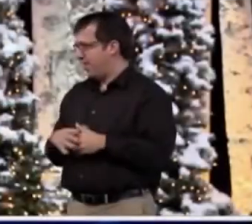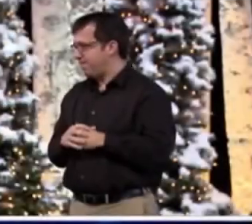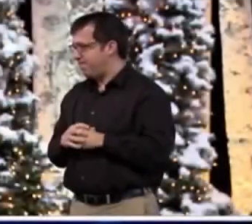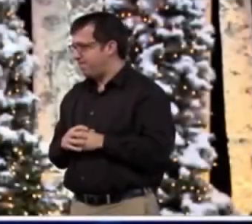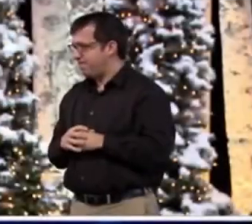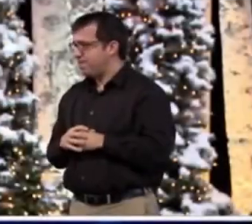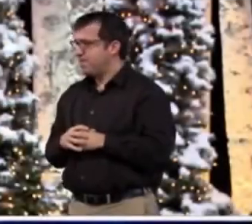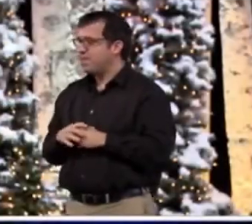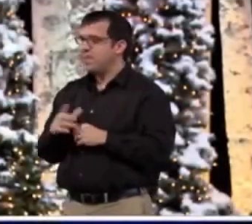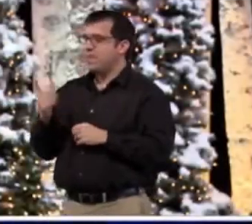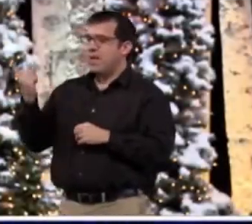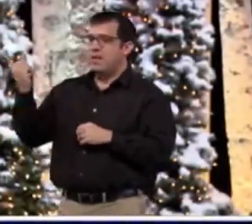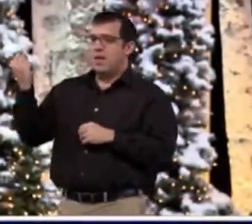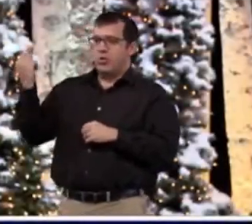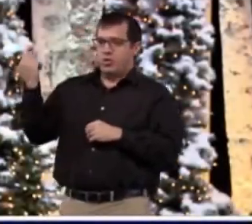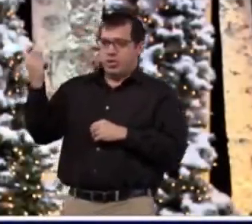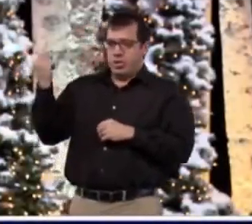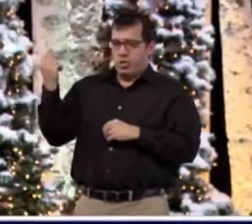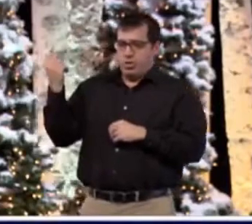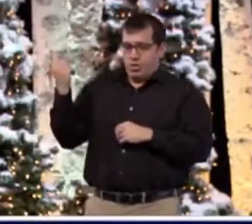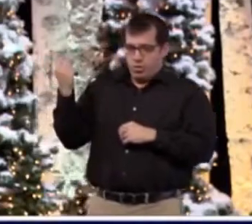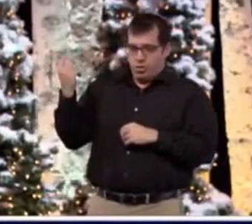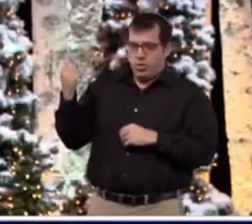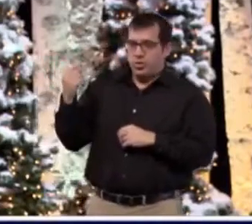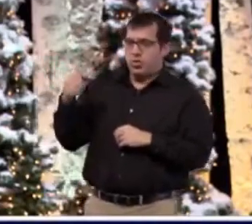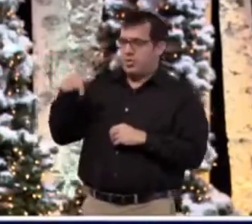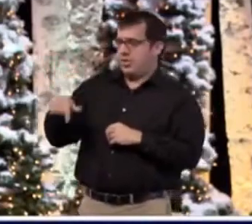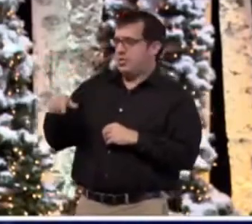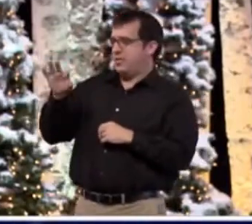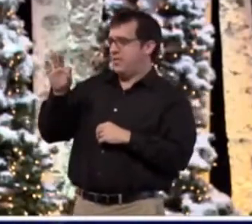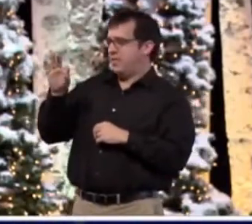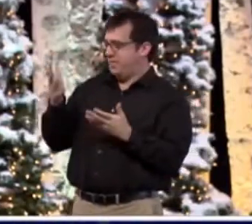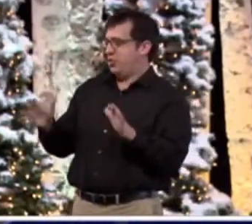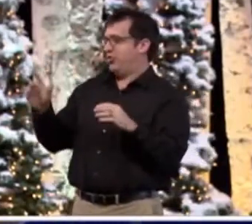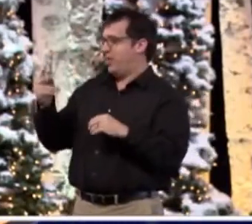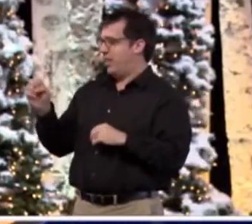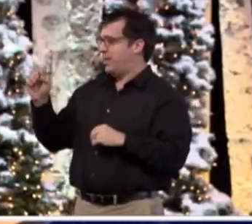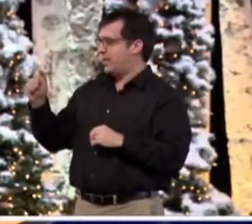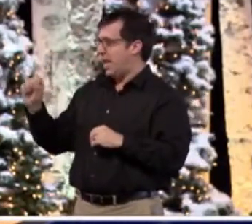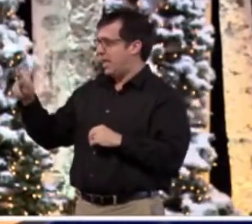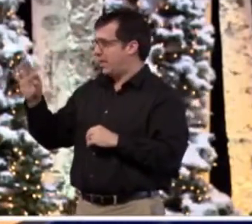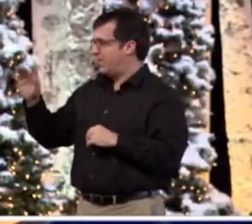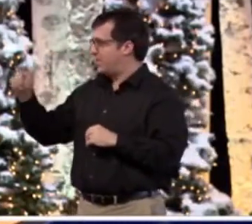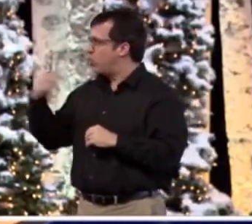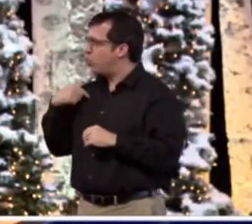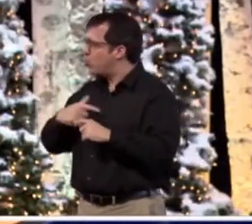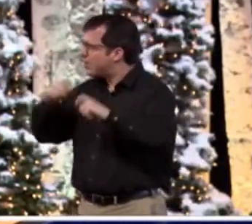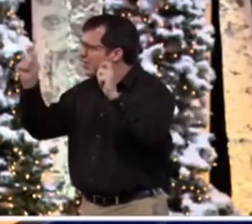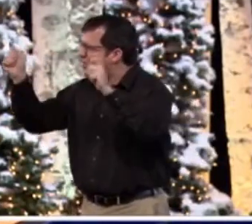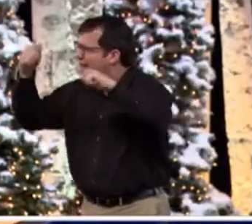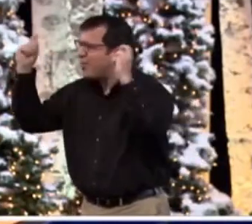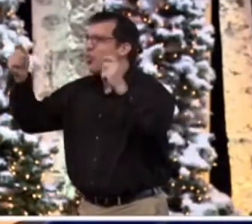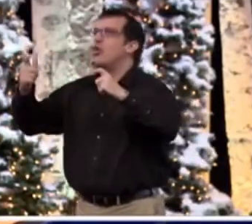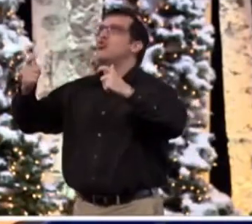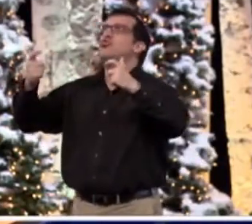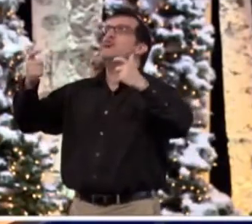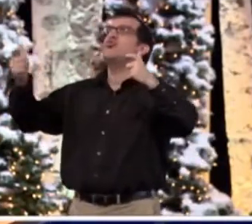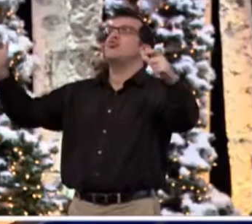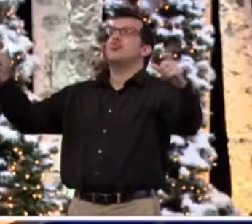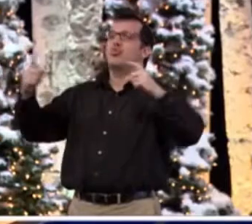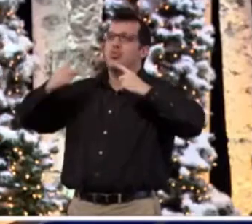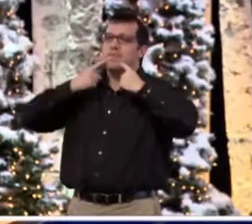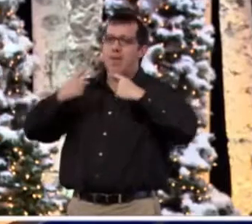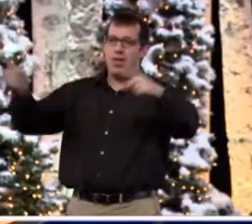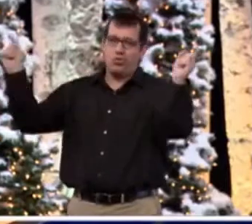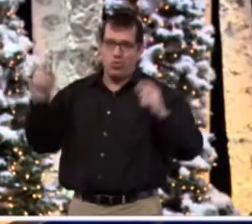गत वर्ष हामीले फिनिशिङ द टास्कमा एउटा ठूलो उद्देश्यलाई पूरा गरेकोमा उत्सव मनाएका थियौं। त्यो भनेको हरेक